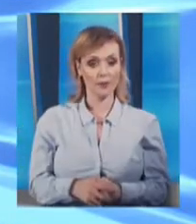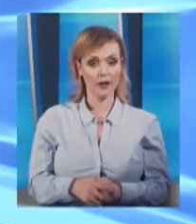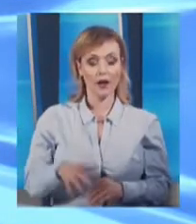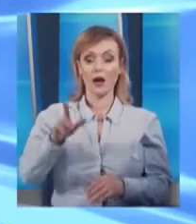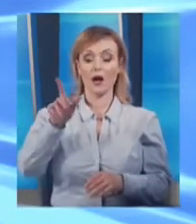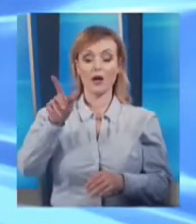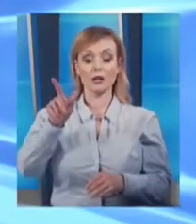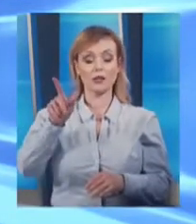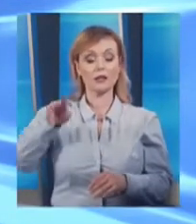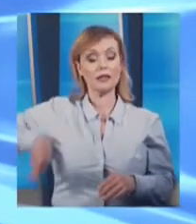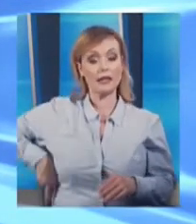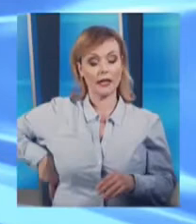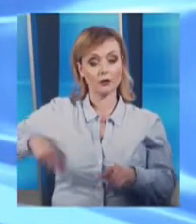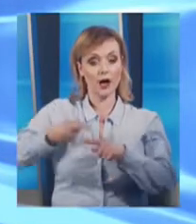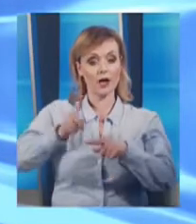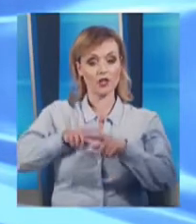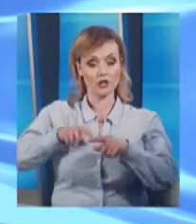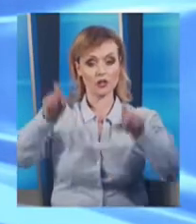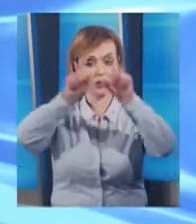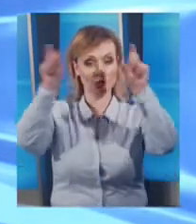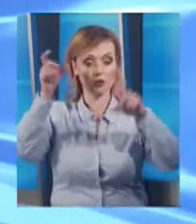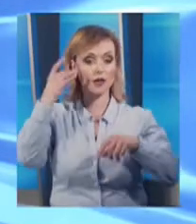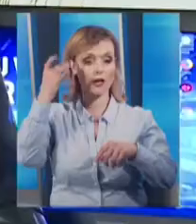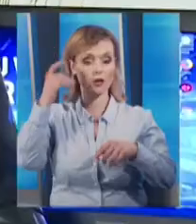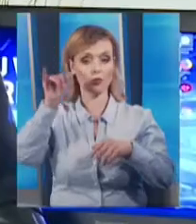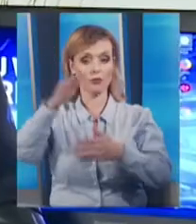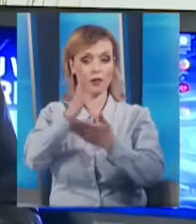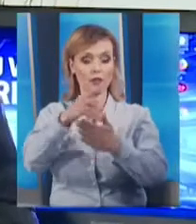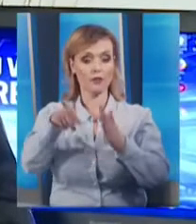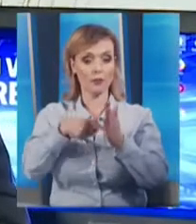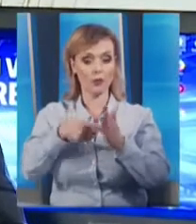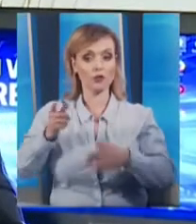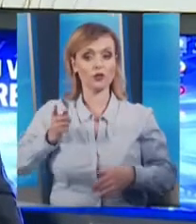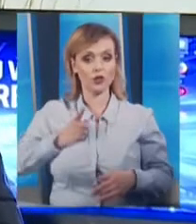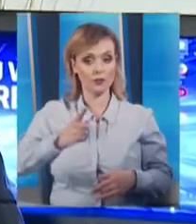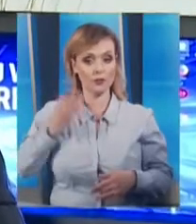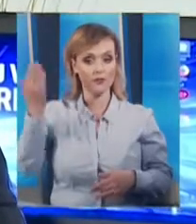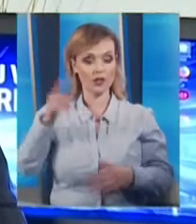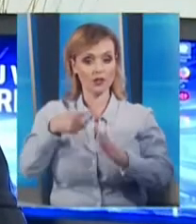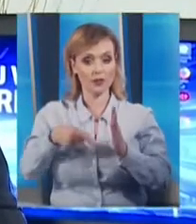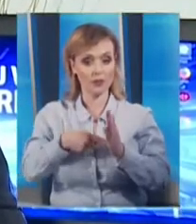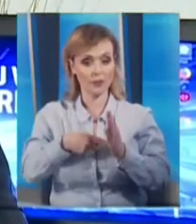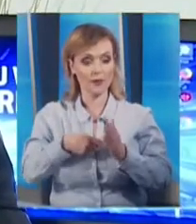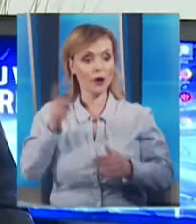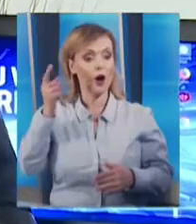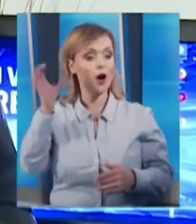are întrebări către fiecare dintre candidați. Domnule Botnaru, vă rog. Să auzim întrebarea pentru doamna